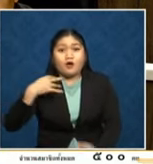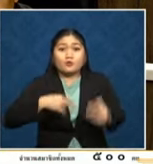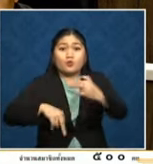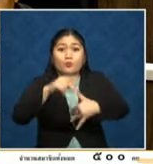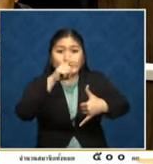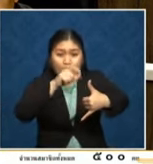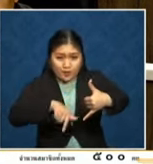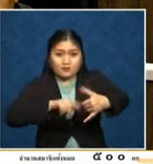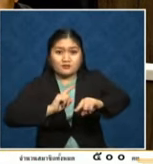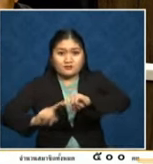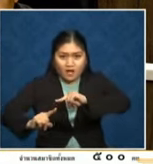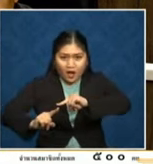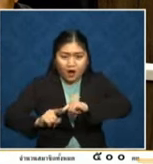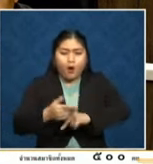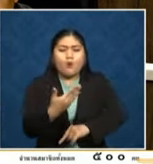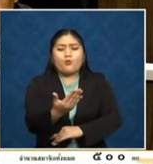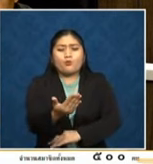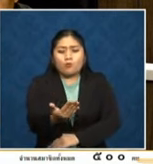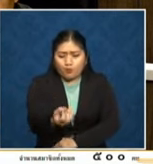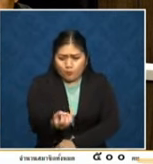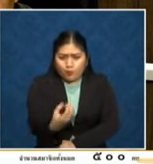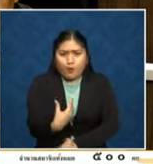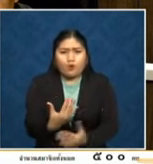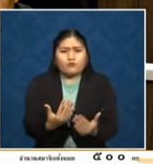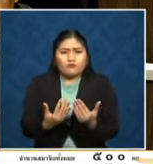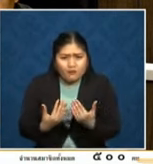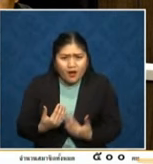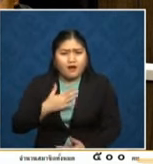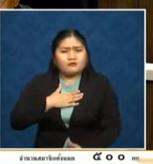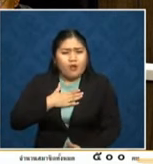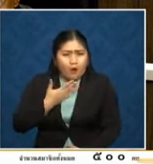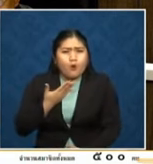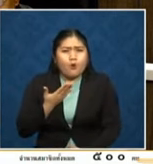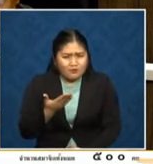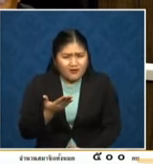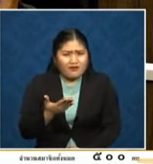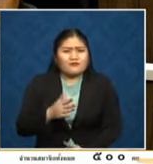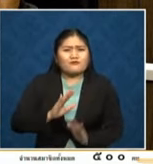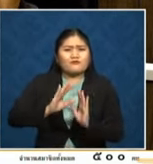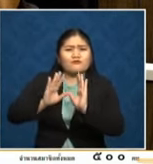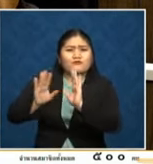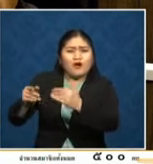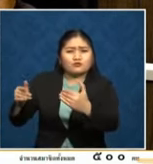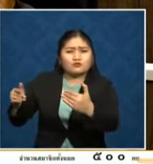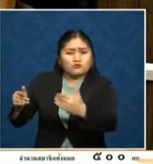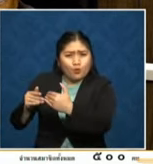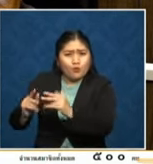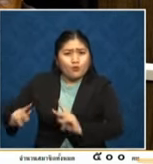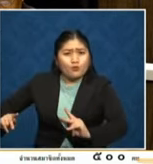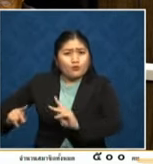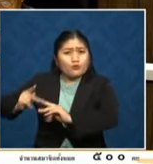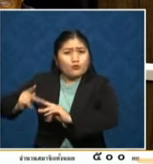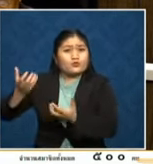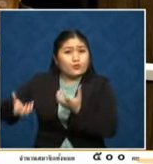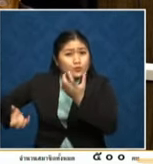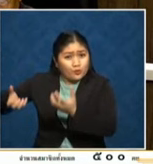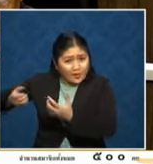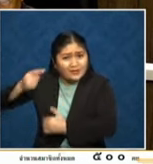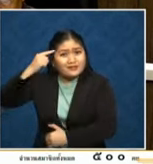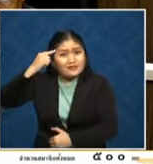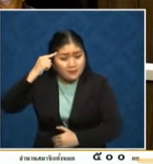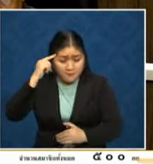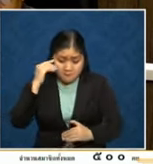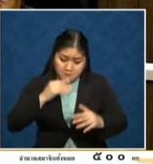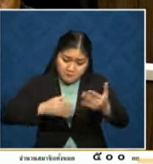านีเขาก็ฝากมาว่ายังไงก็ขอฝากให้กระทรวงยุติธรรมนะคะได้พิจารณ